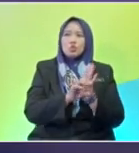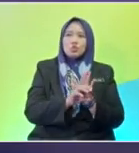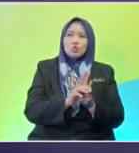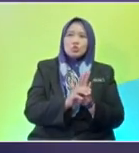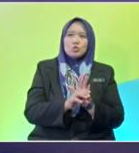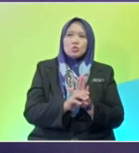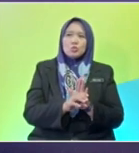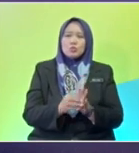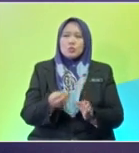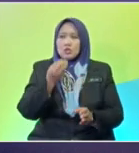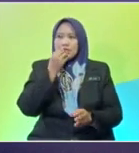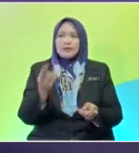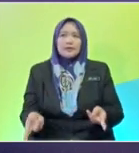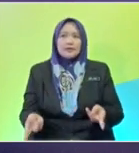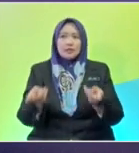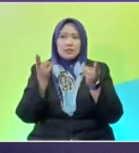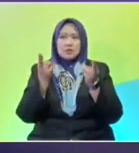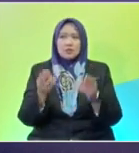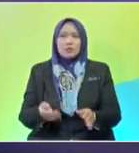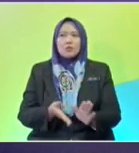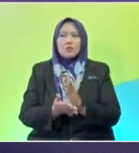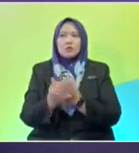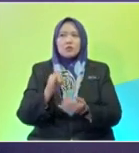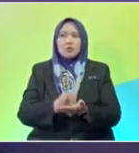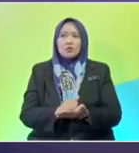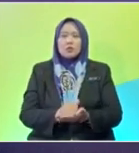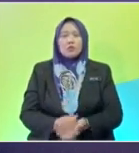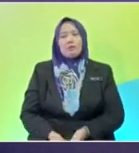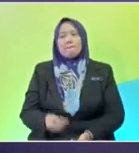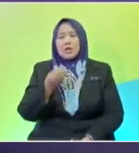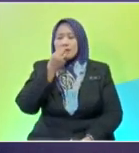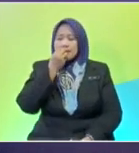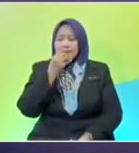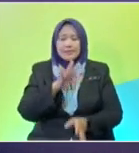jadi makan ringan adalah makanan yang tidak bekas